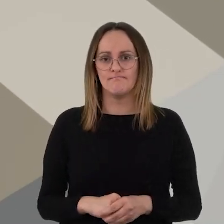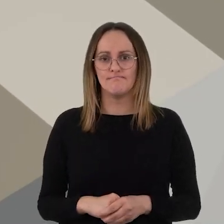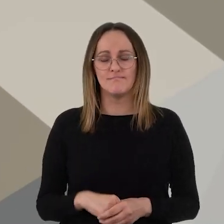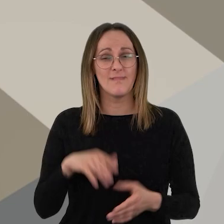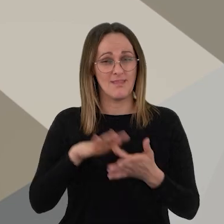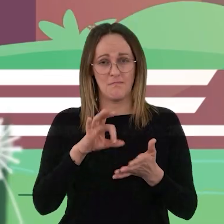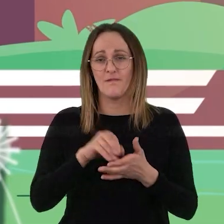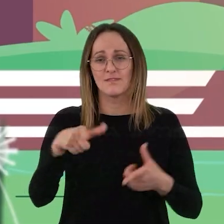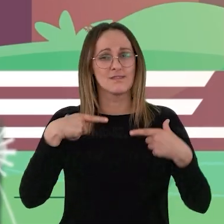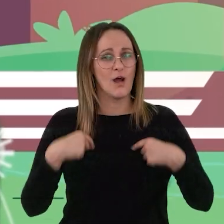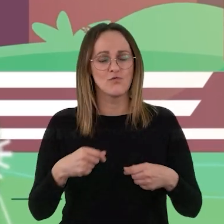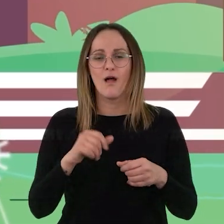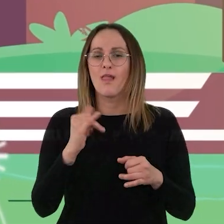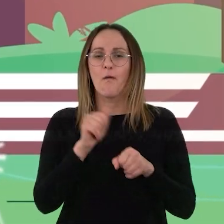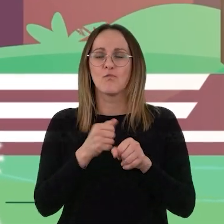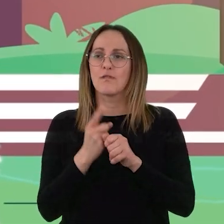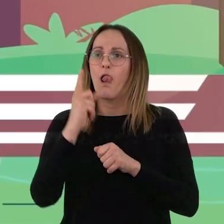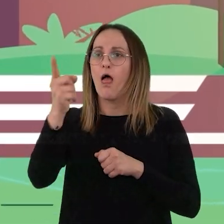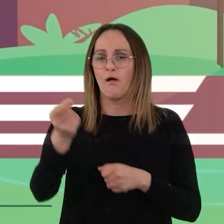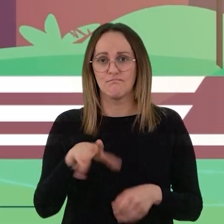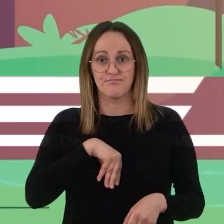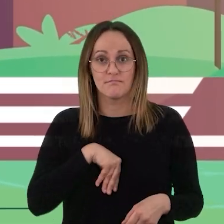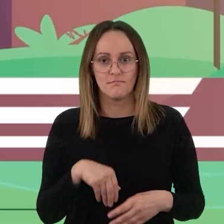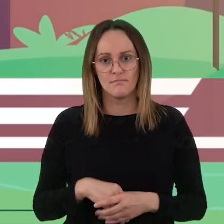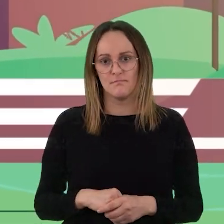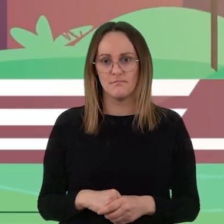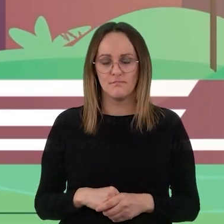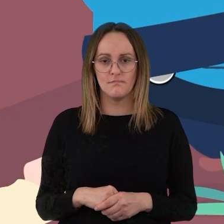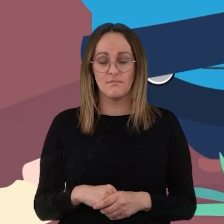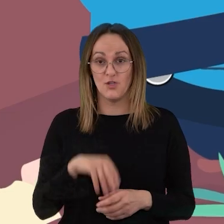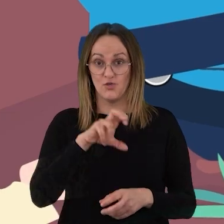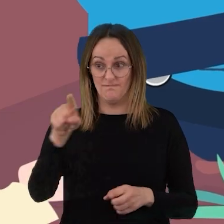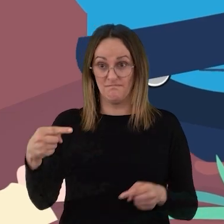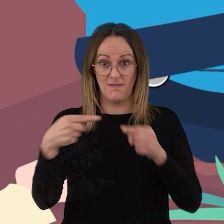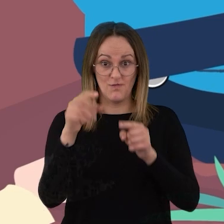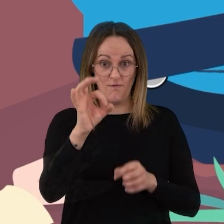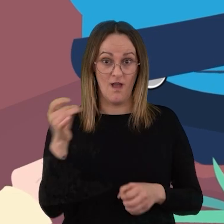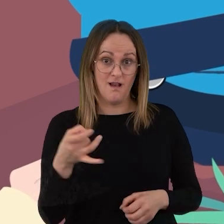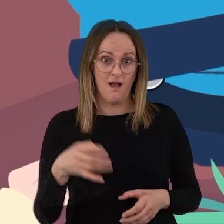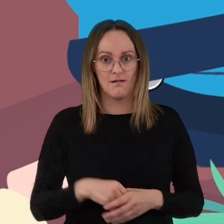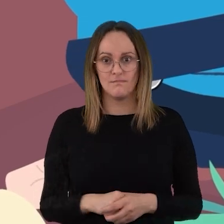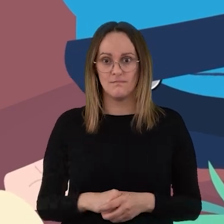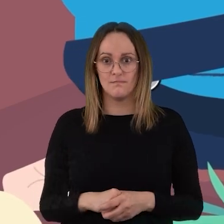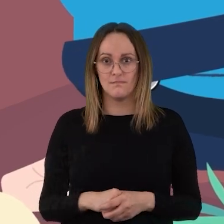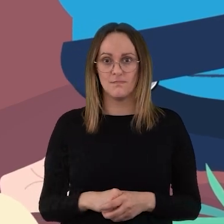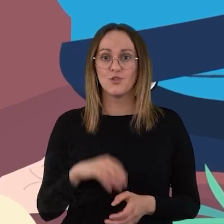sercem. To zaskakujące, jak daleko potrafi polecieć but. Czy to jest ta gra, w którą